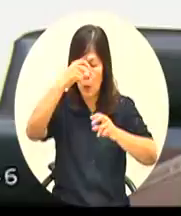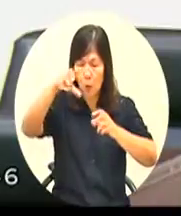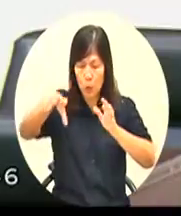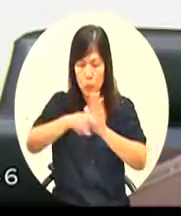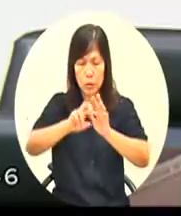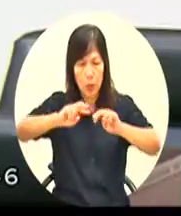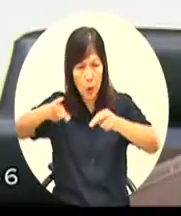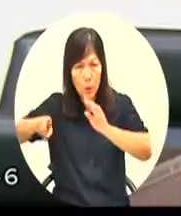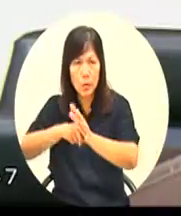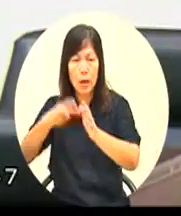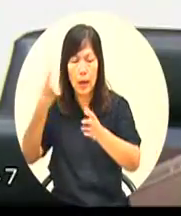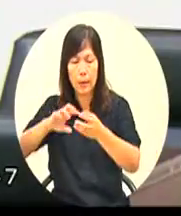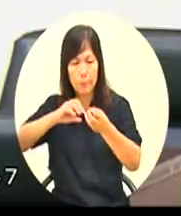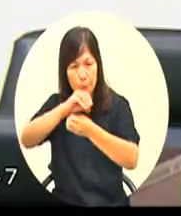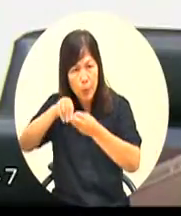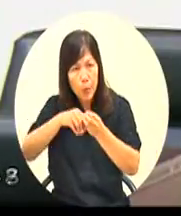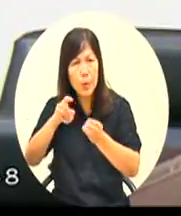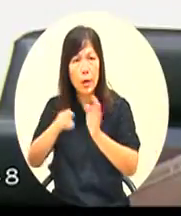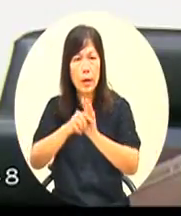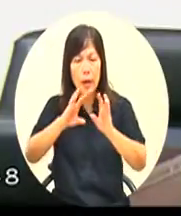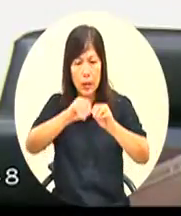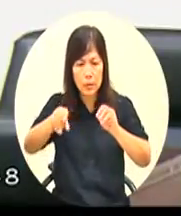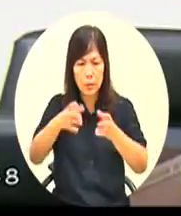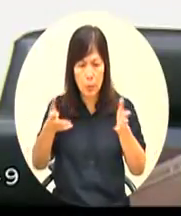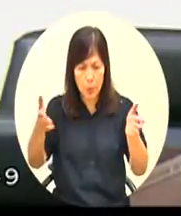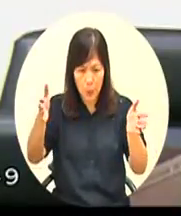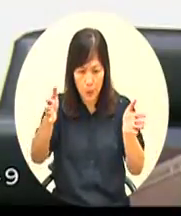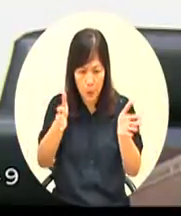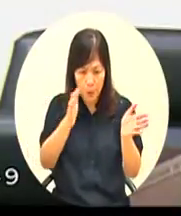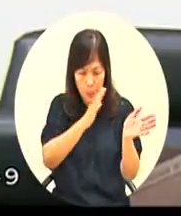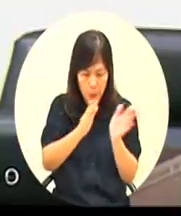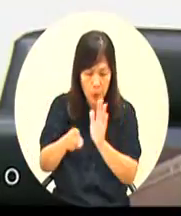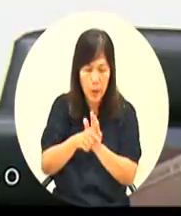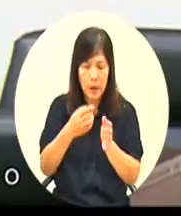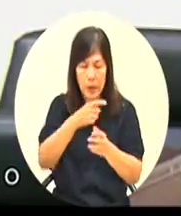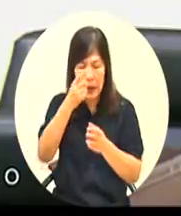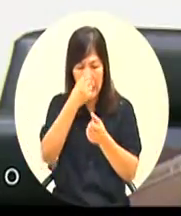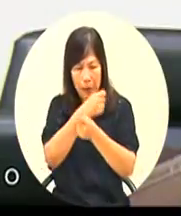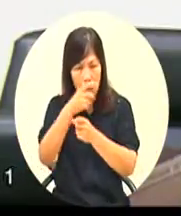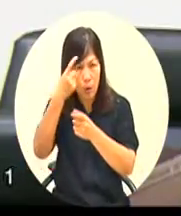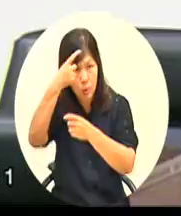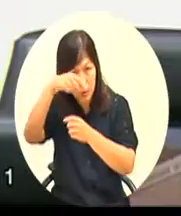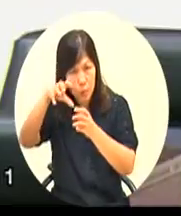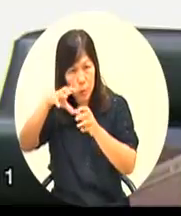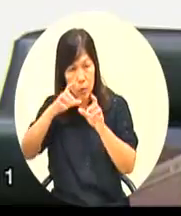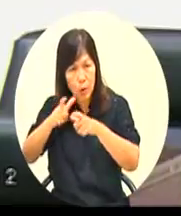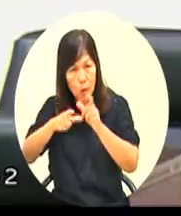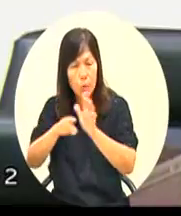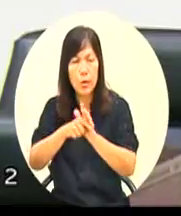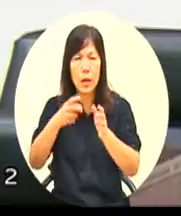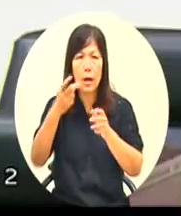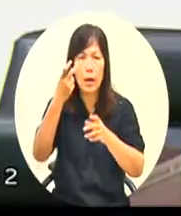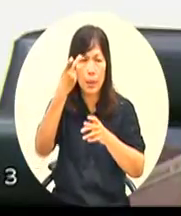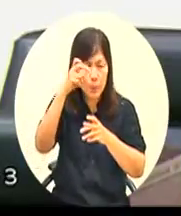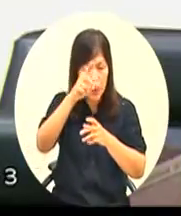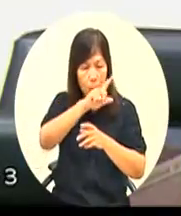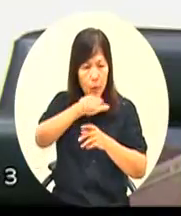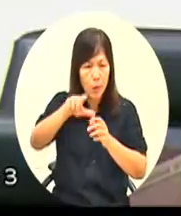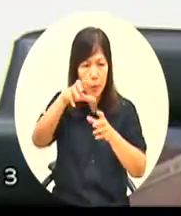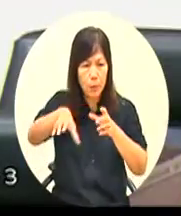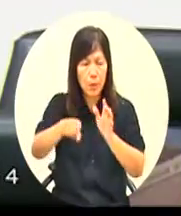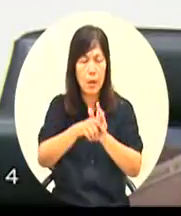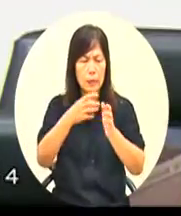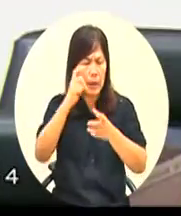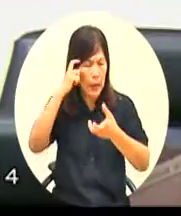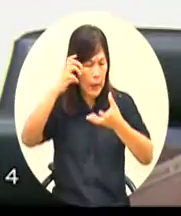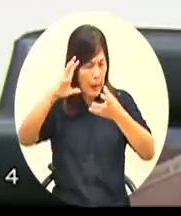化，还有这些土地的整合、考古公园，然后现场博物馆，还有这些复杂性跟这